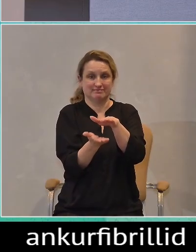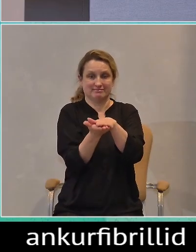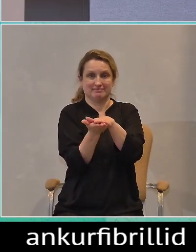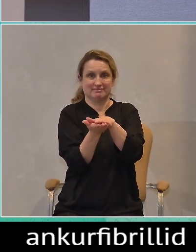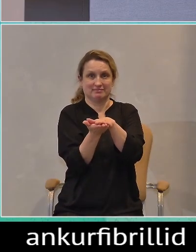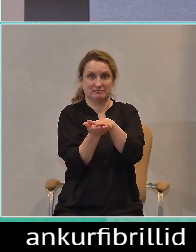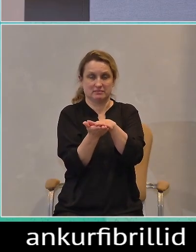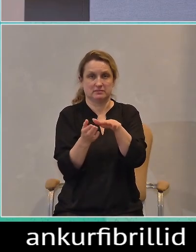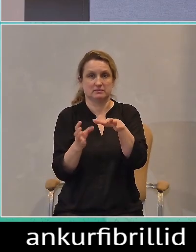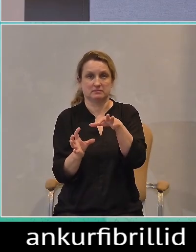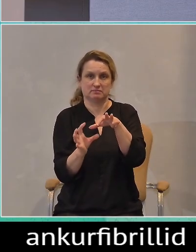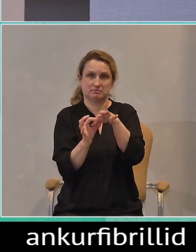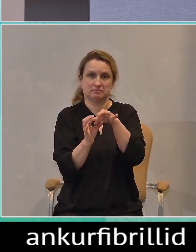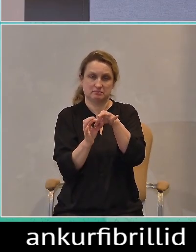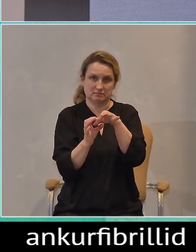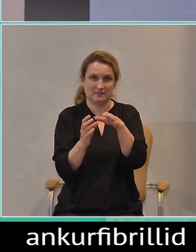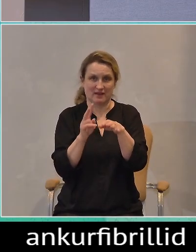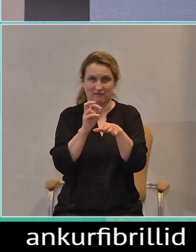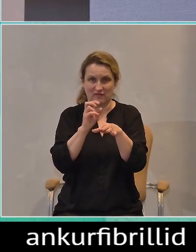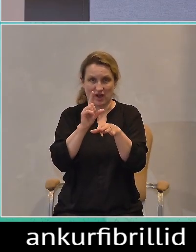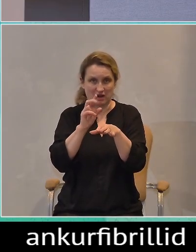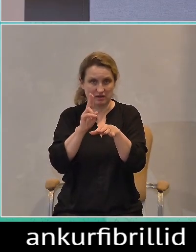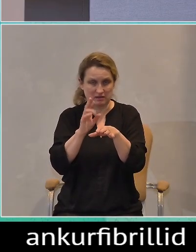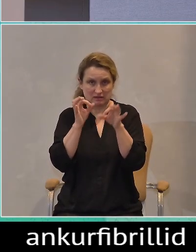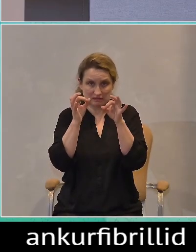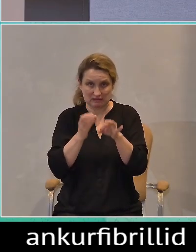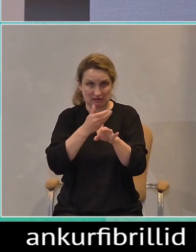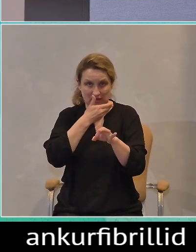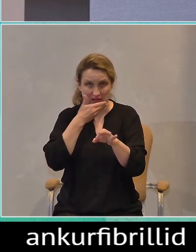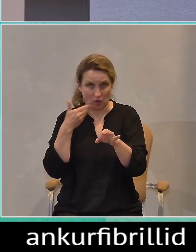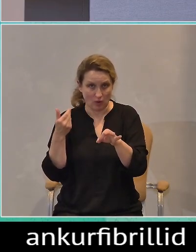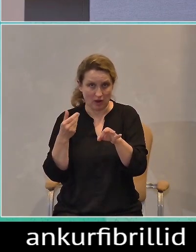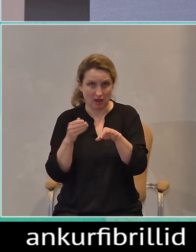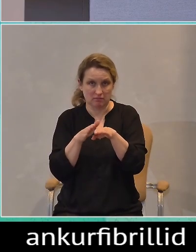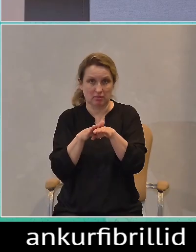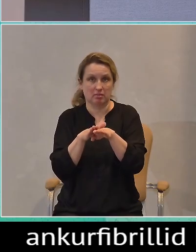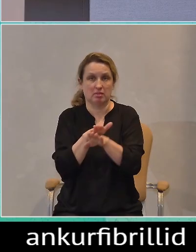ole piisavalt kvaliteetsed, siis toimubki epidermise